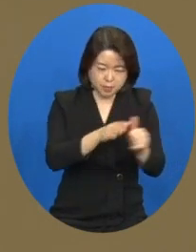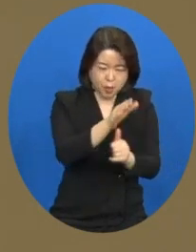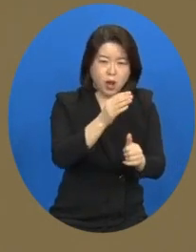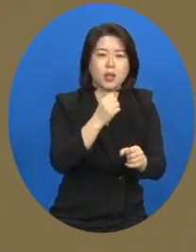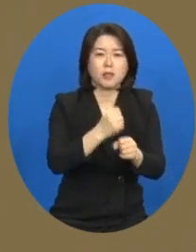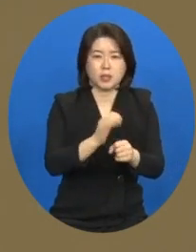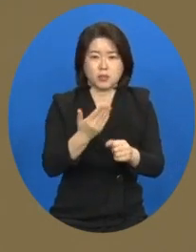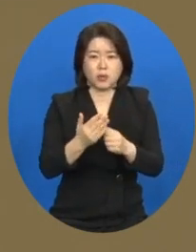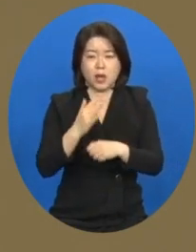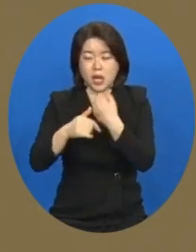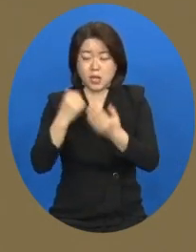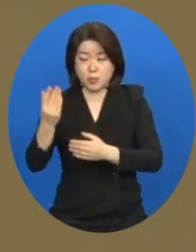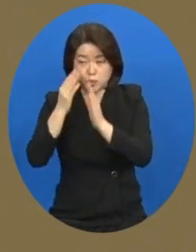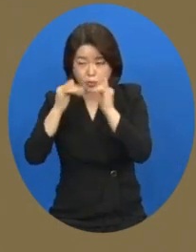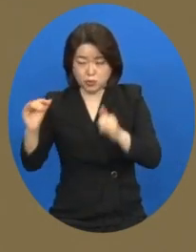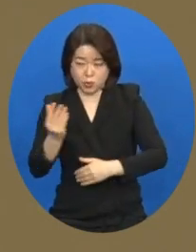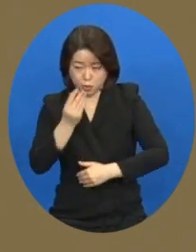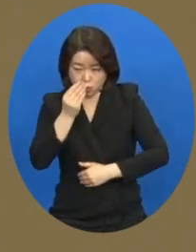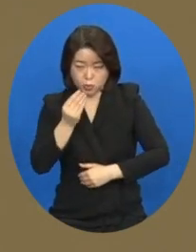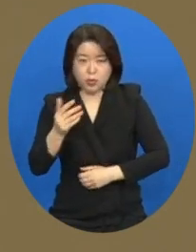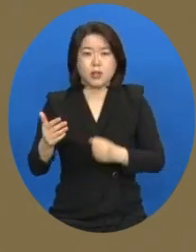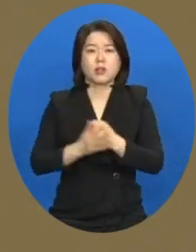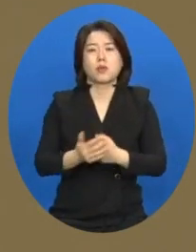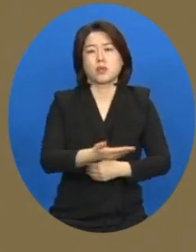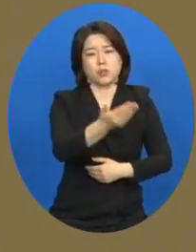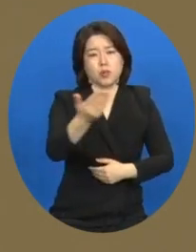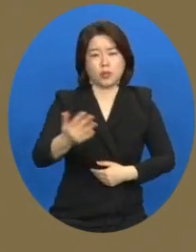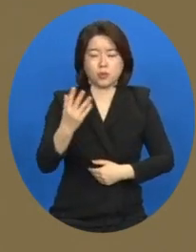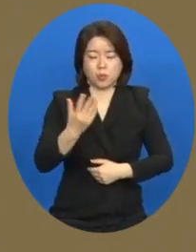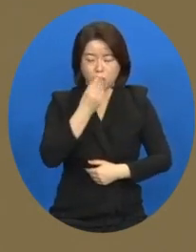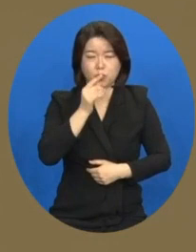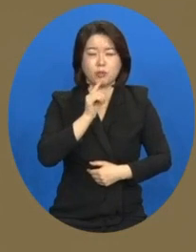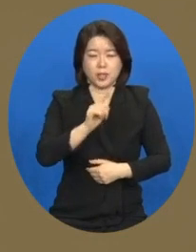하나님의 성전은 거룩하니 너희도 그러하니라.